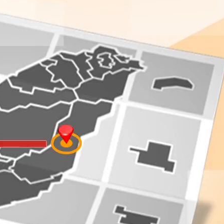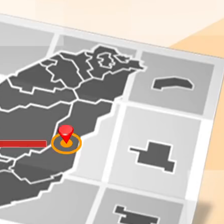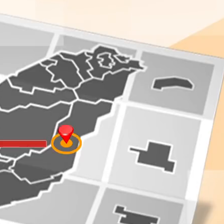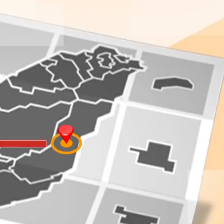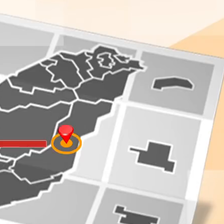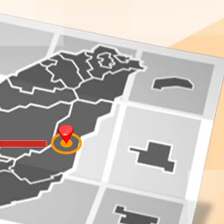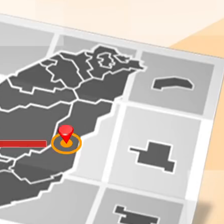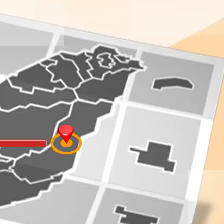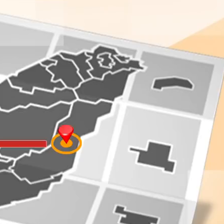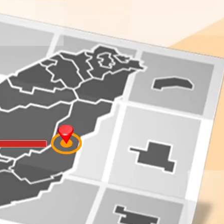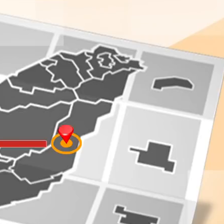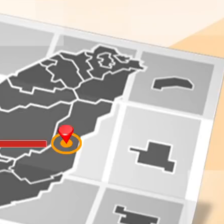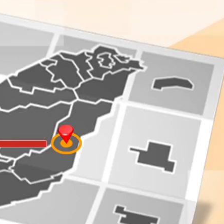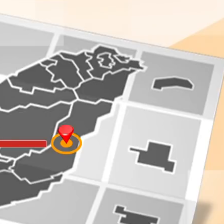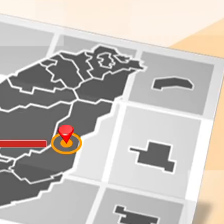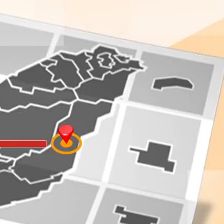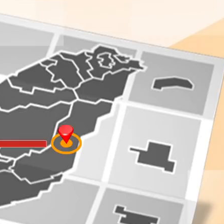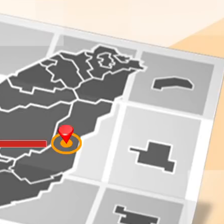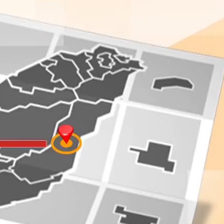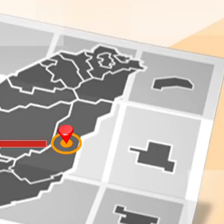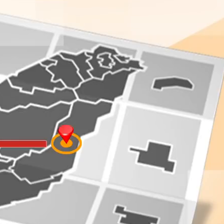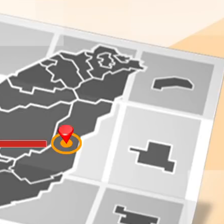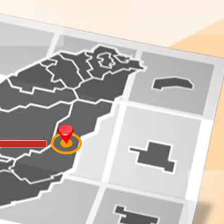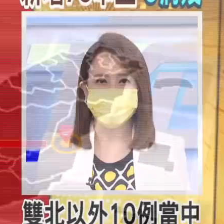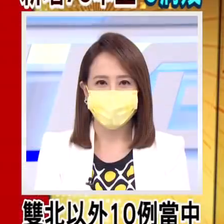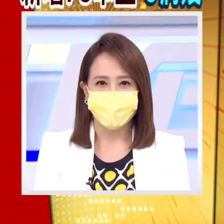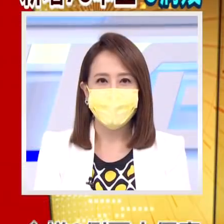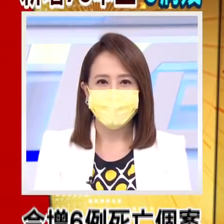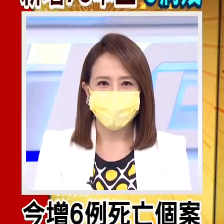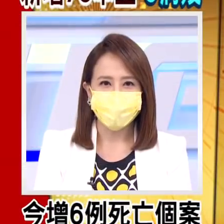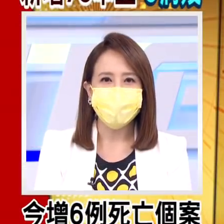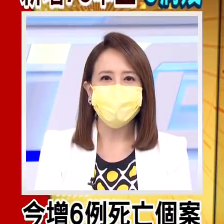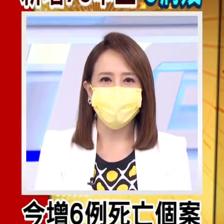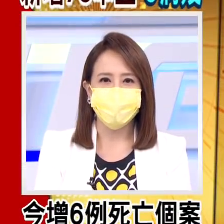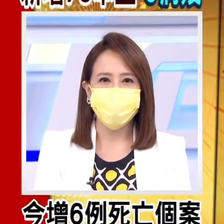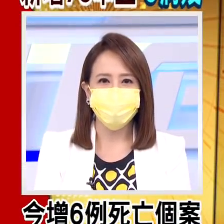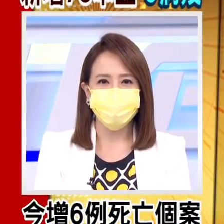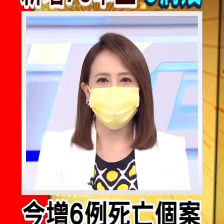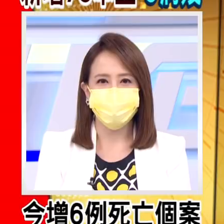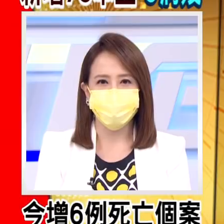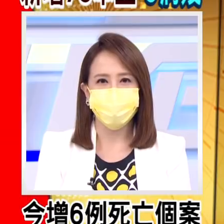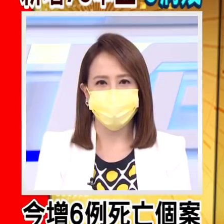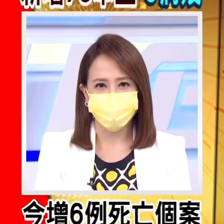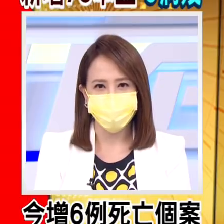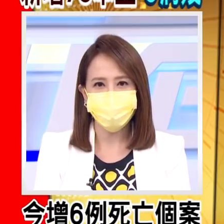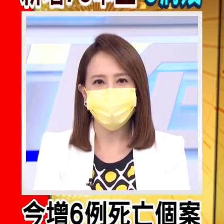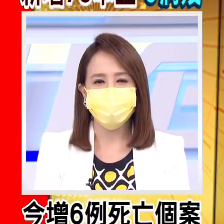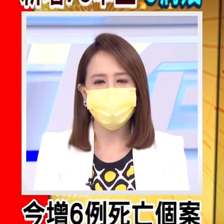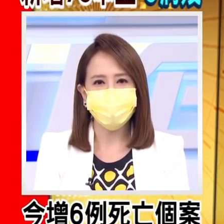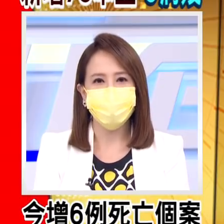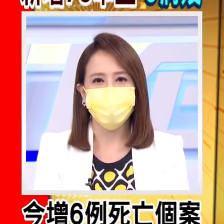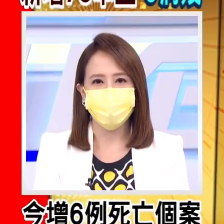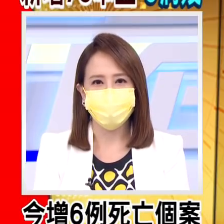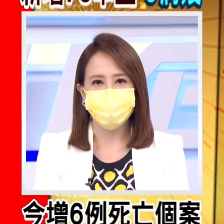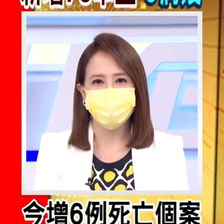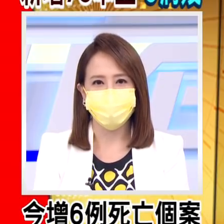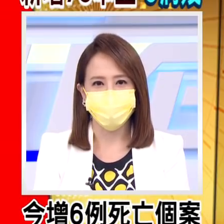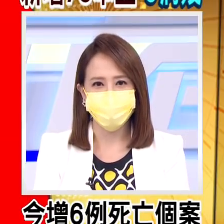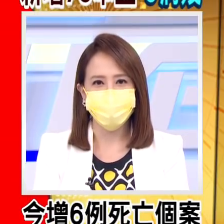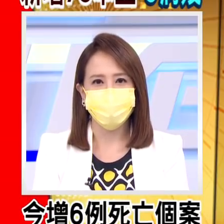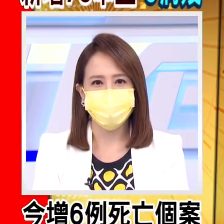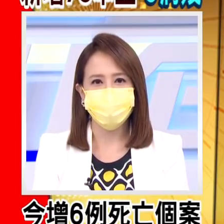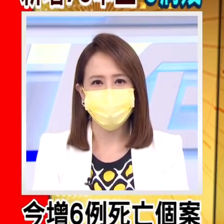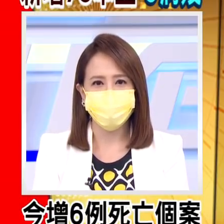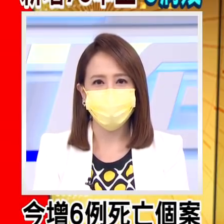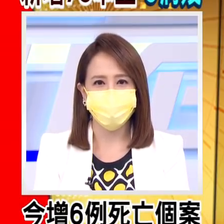是花莲县的第一起确诊死亡案例。台南呢有一个派出所所长52岁，他20号晚上身体